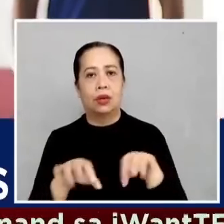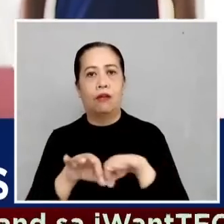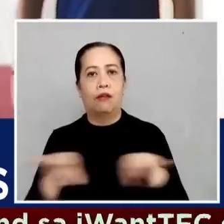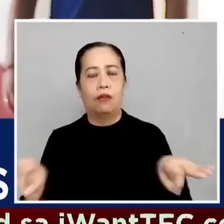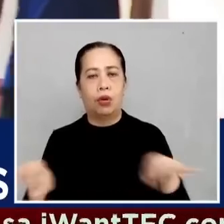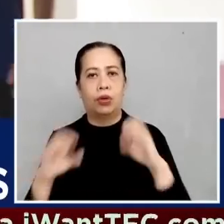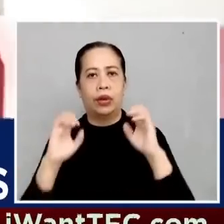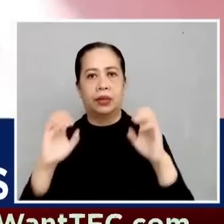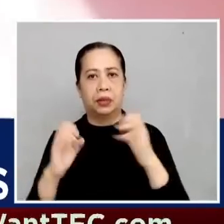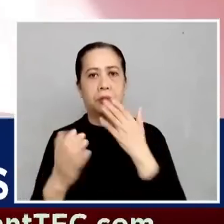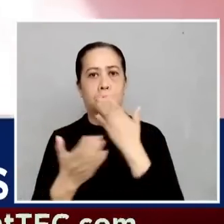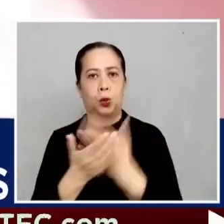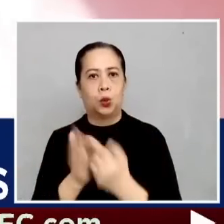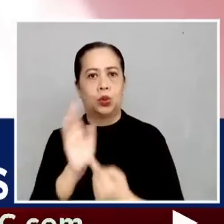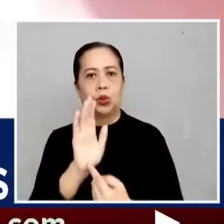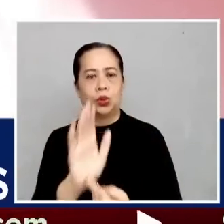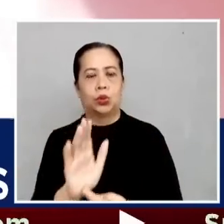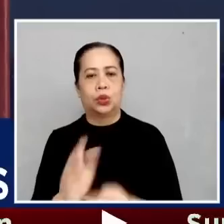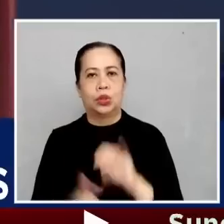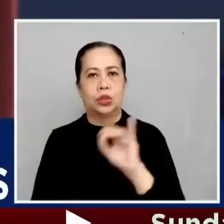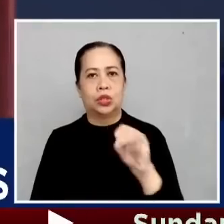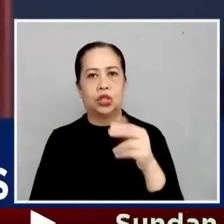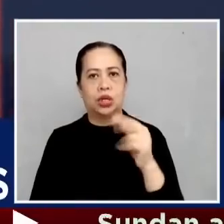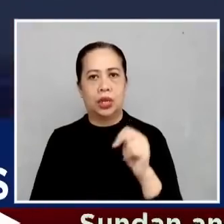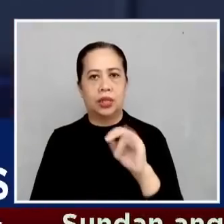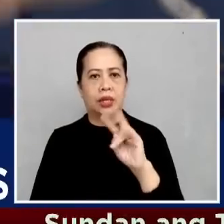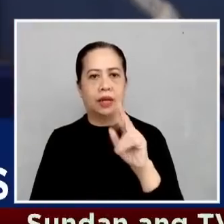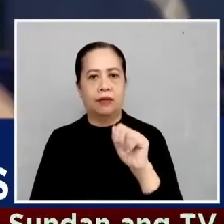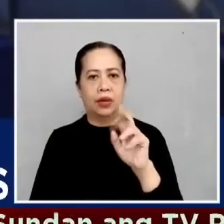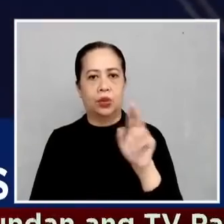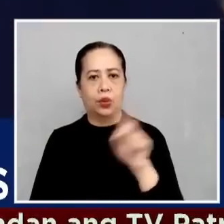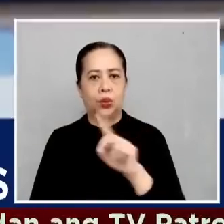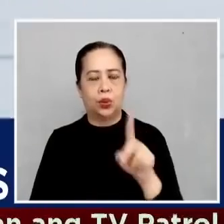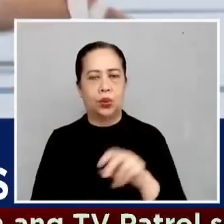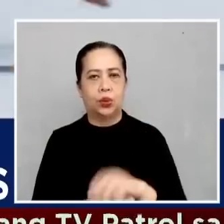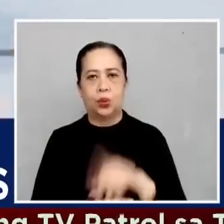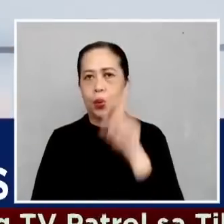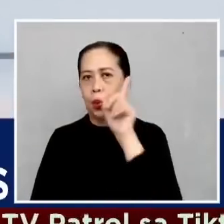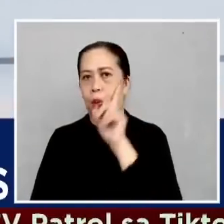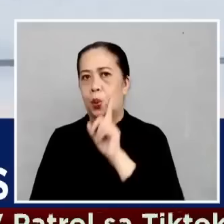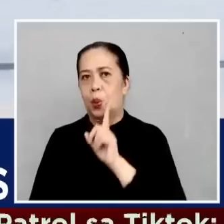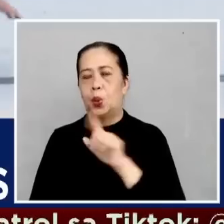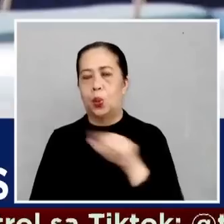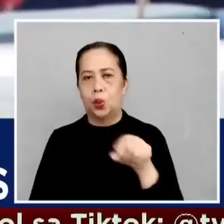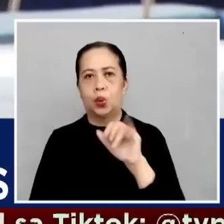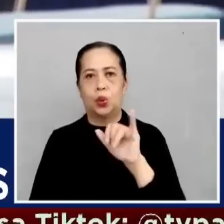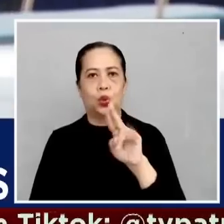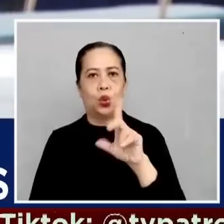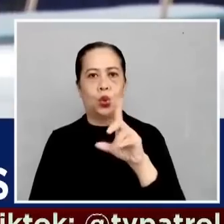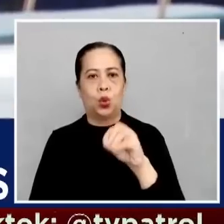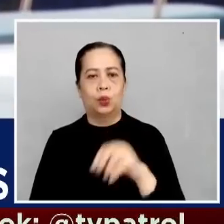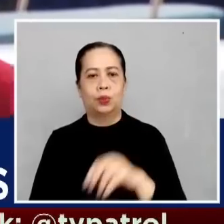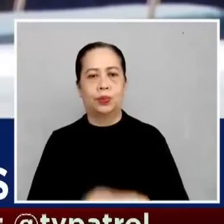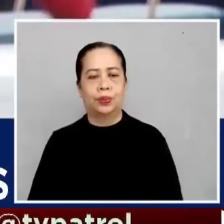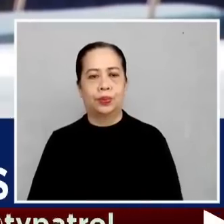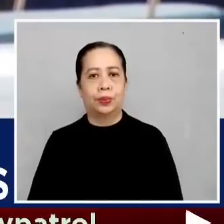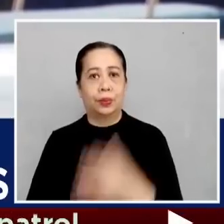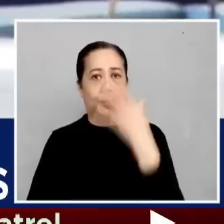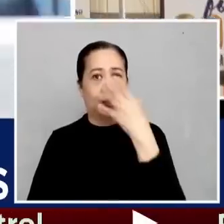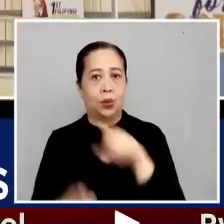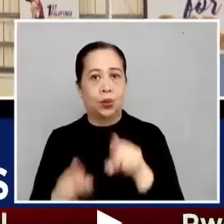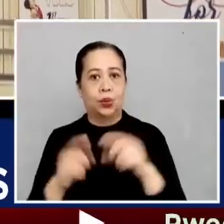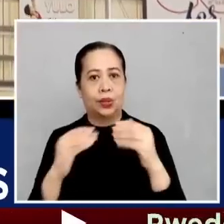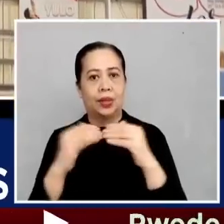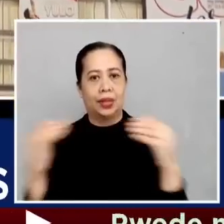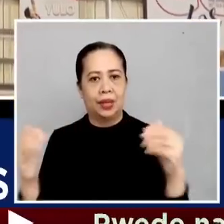Maganda ang ipinakita ni John Ivan Cruz, habang swabe ang naging galaw ni Yulo. Maganda rin ang level ni Caloy